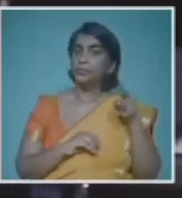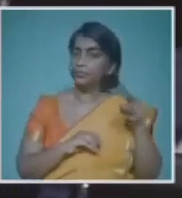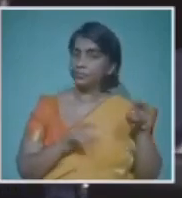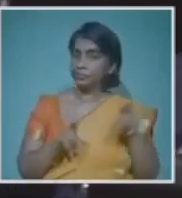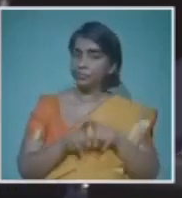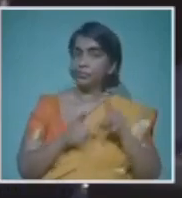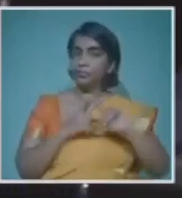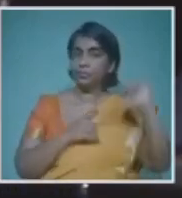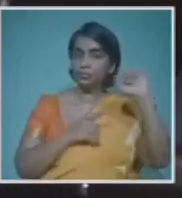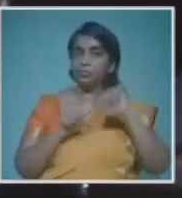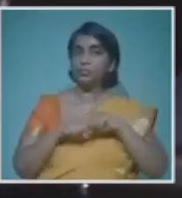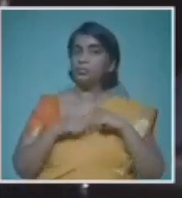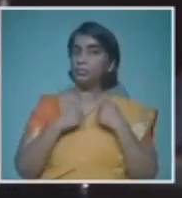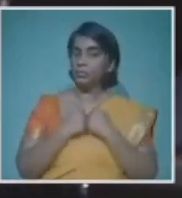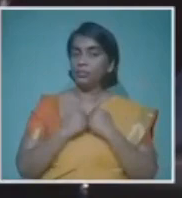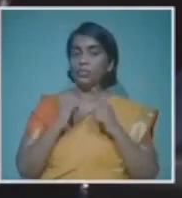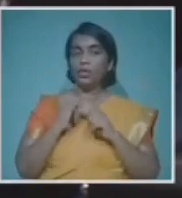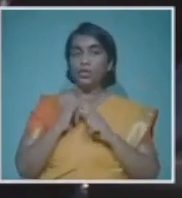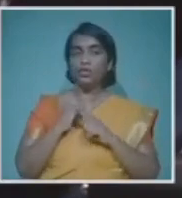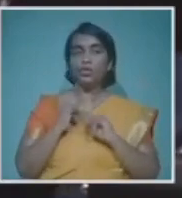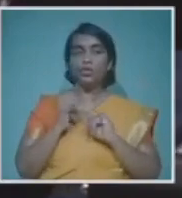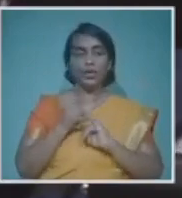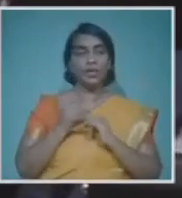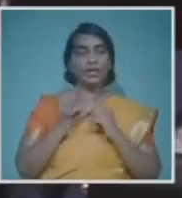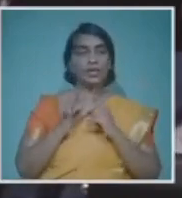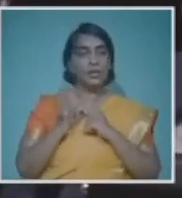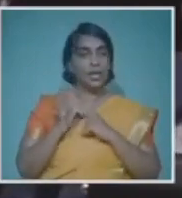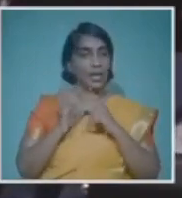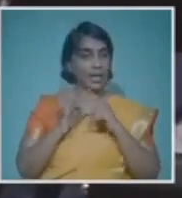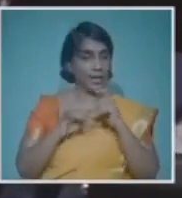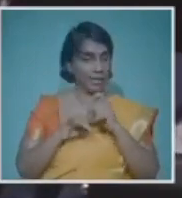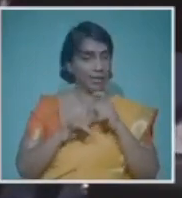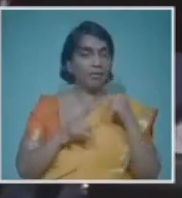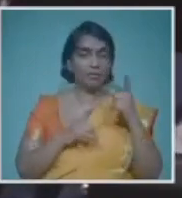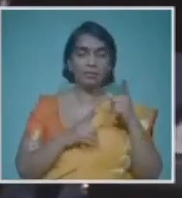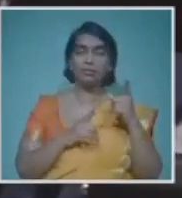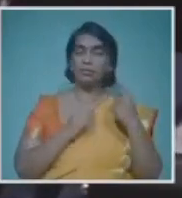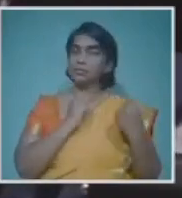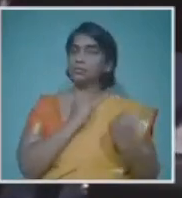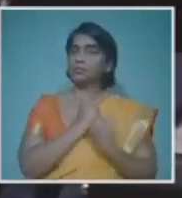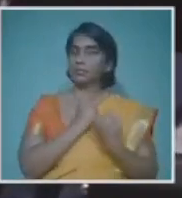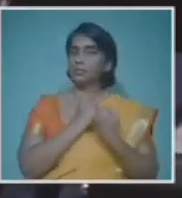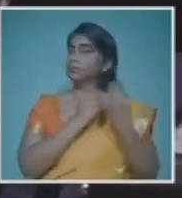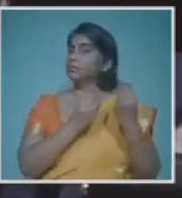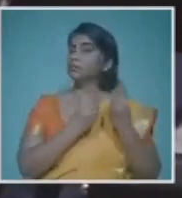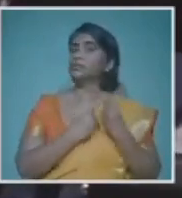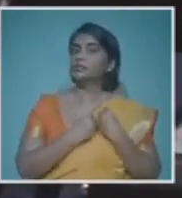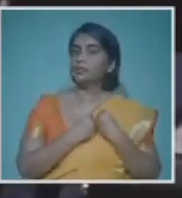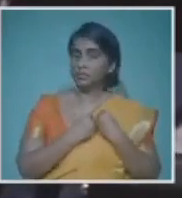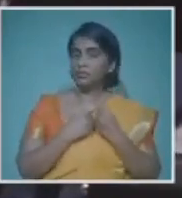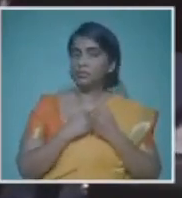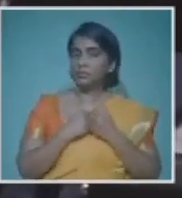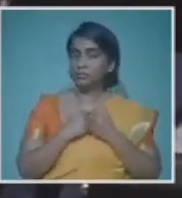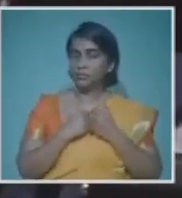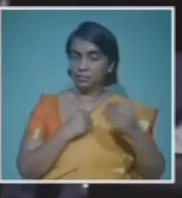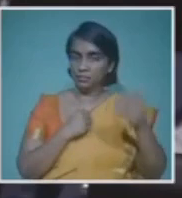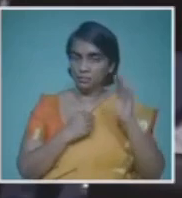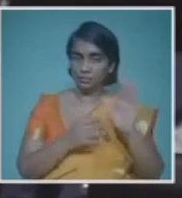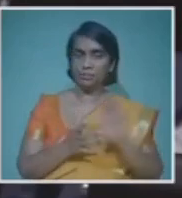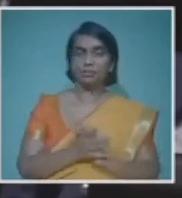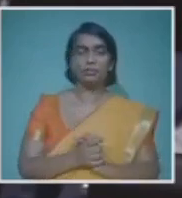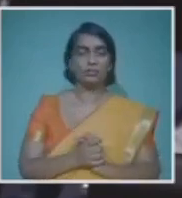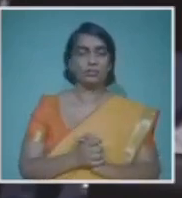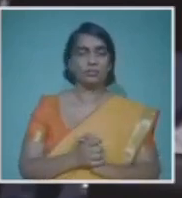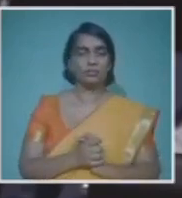සඳහා යුරෝපා සංගමයෙන් සහ USA ආයතනයෙනුත් අපිට උපකාර කරන්නට කටයුතු කරමින්